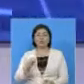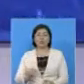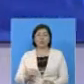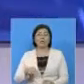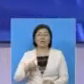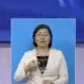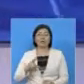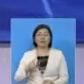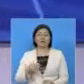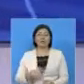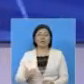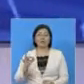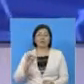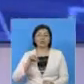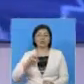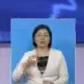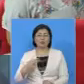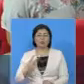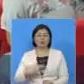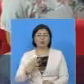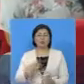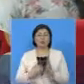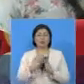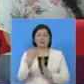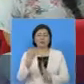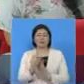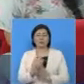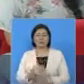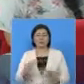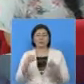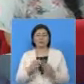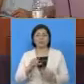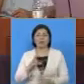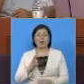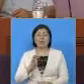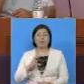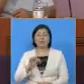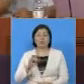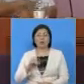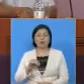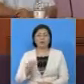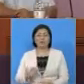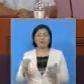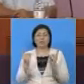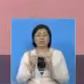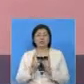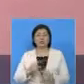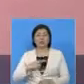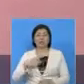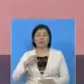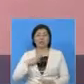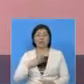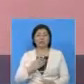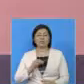Шілде айында еңбекақы тағы 20%-ға көбеймек. Ол туралы салалық кәсіподақ пен бастаус ұйым мүшелерінің кездесуінде айтылды.